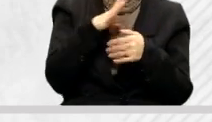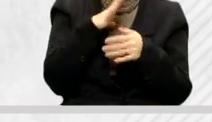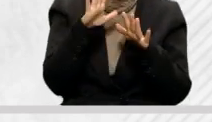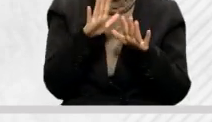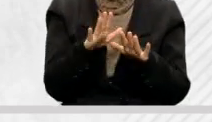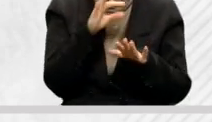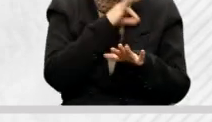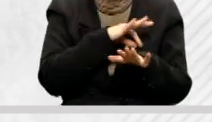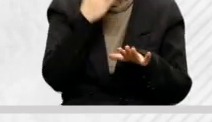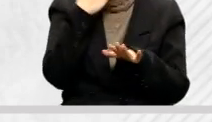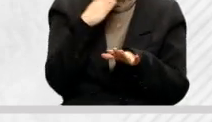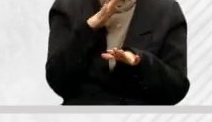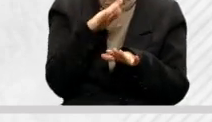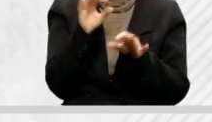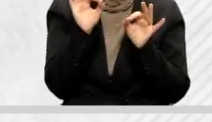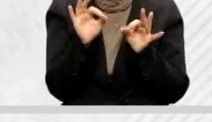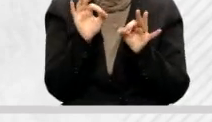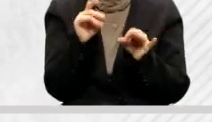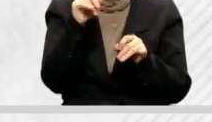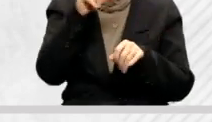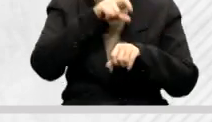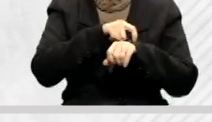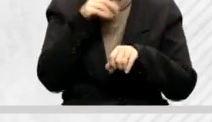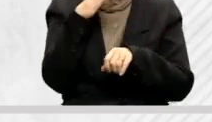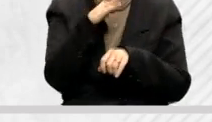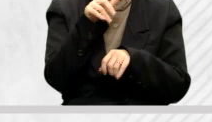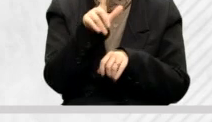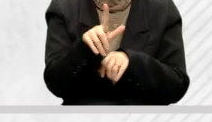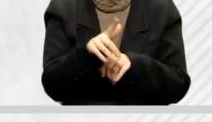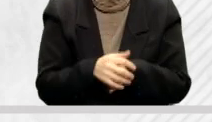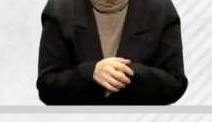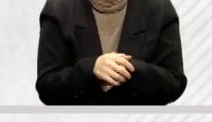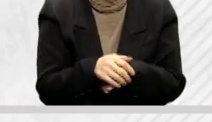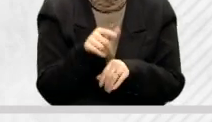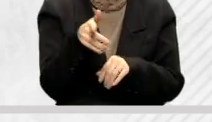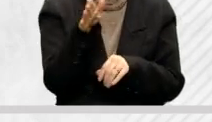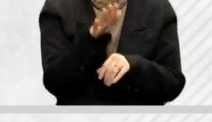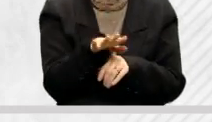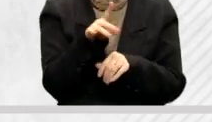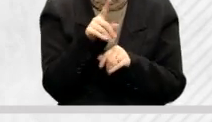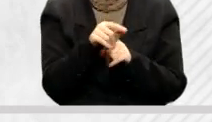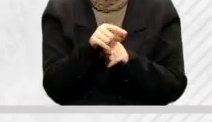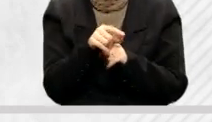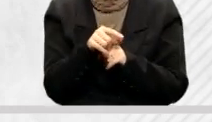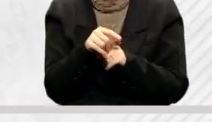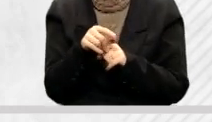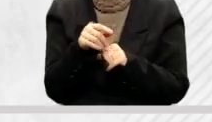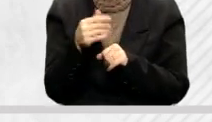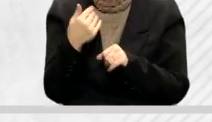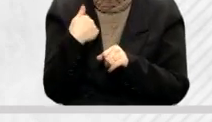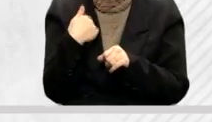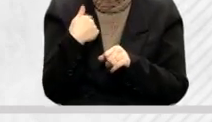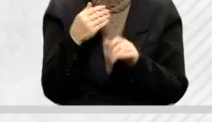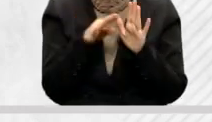olmazsa, fayda görmezse tıbbi tedavi bir çözüm olarak aklımıza geliyor. Bunun dışında bir hani ben deneyimim